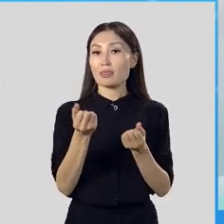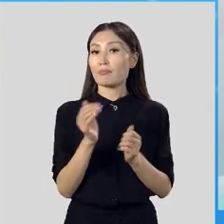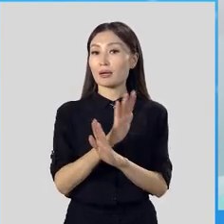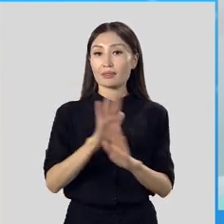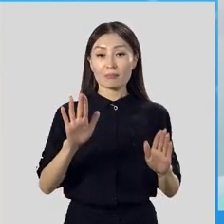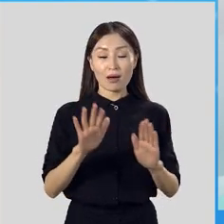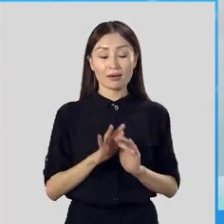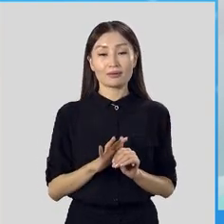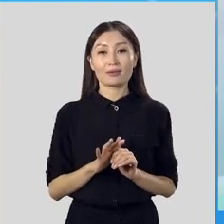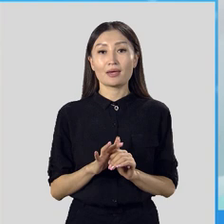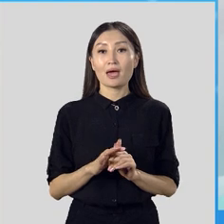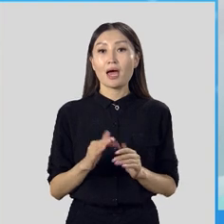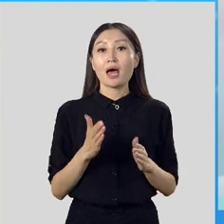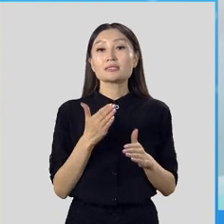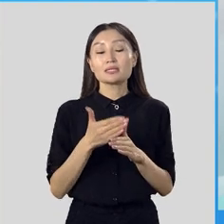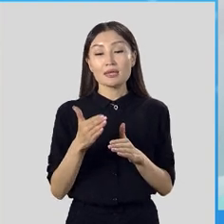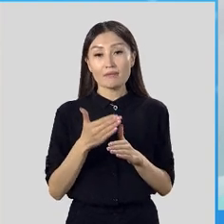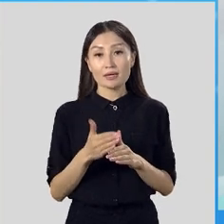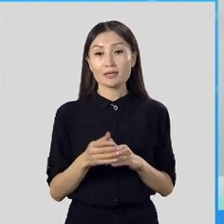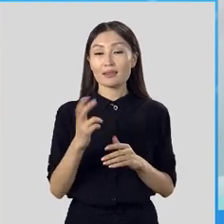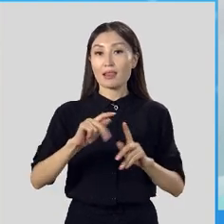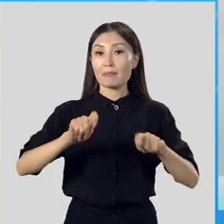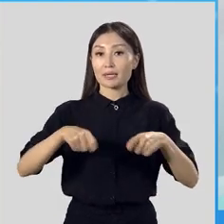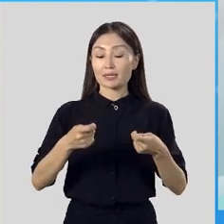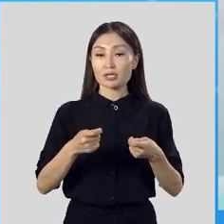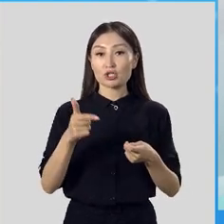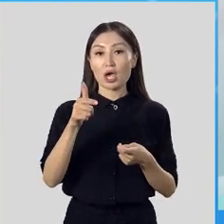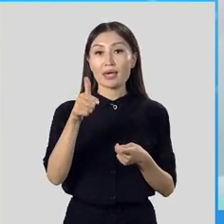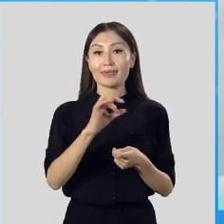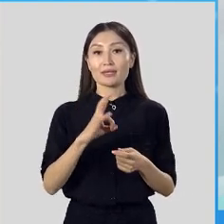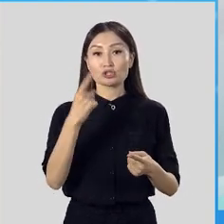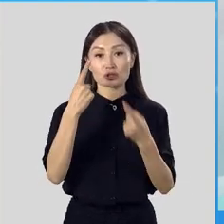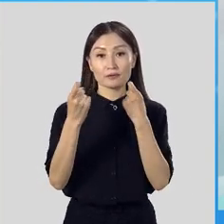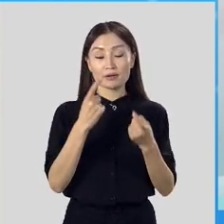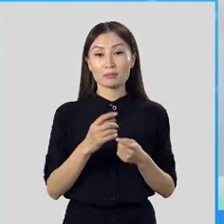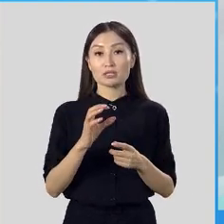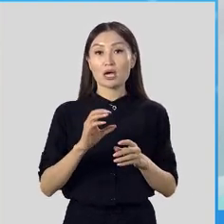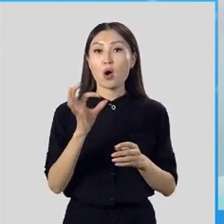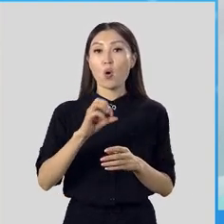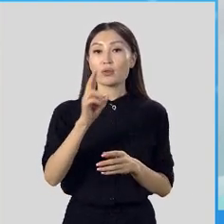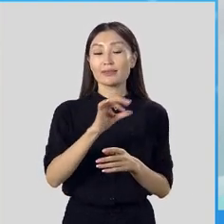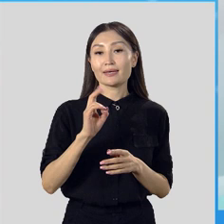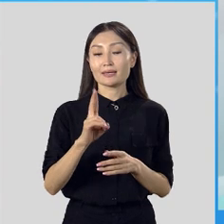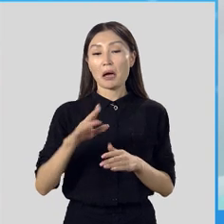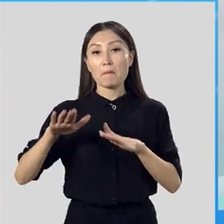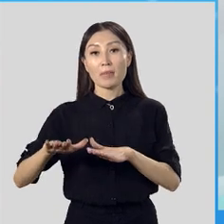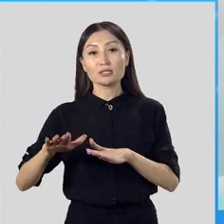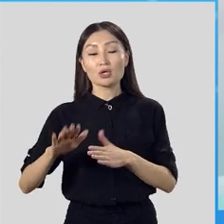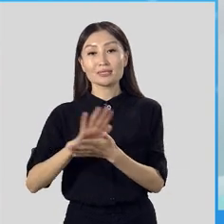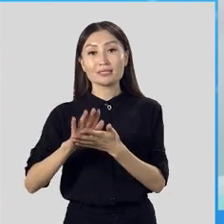принимает. Следовательно, для передачи генетической информации от ДНК к месту синтеза